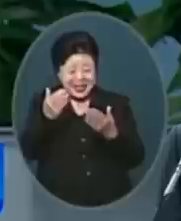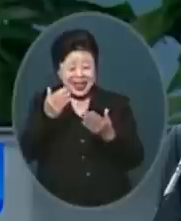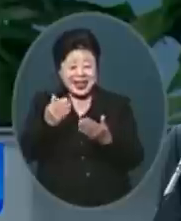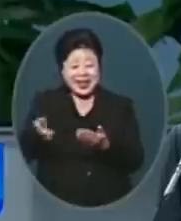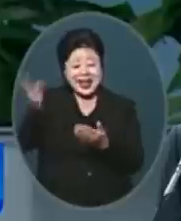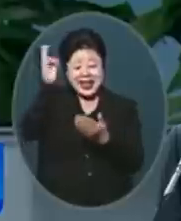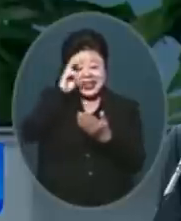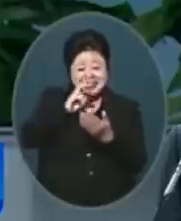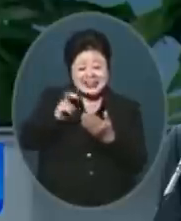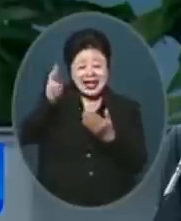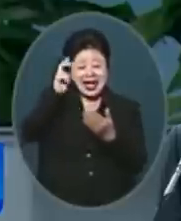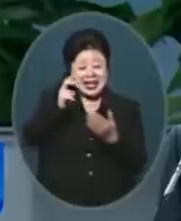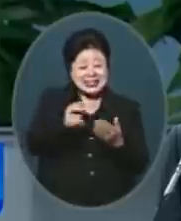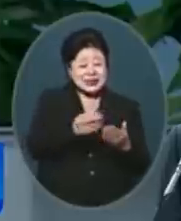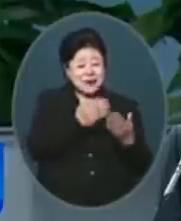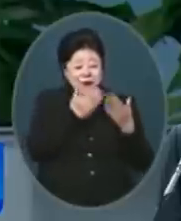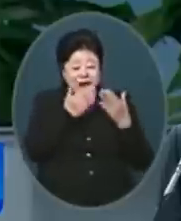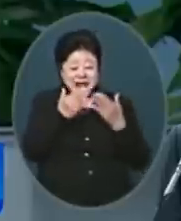찬송하세